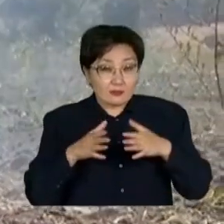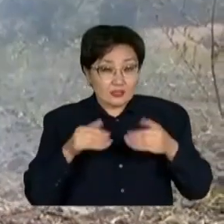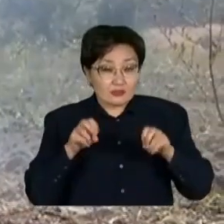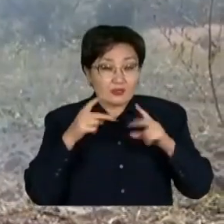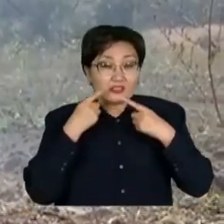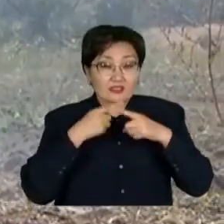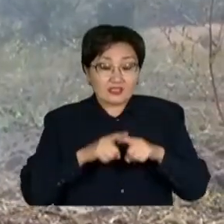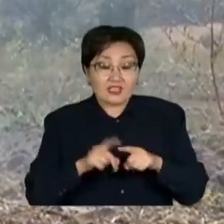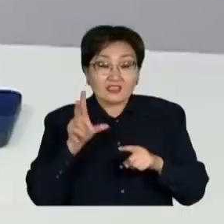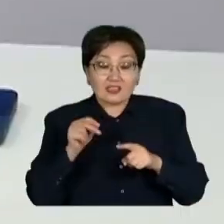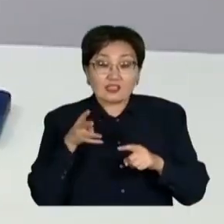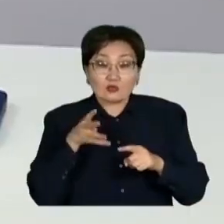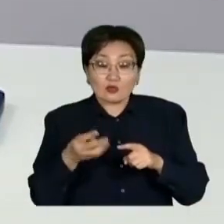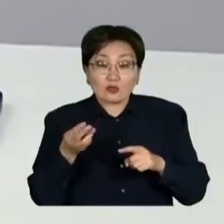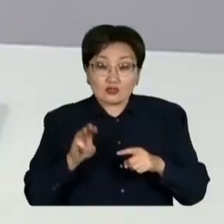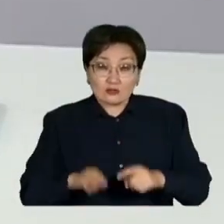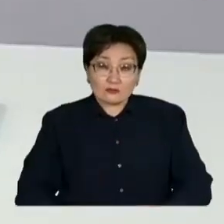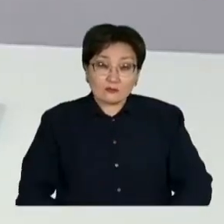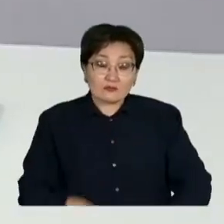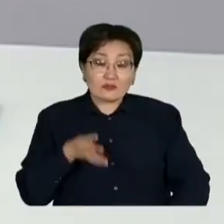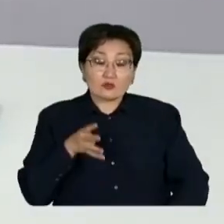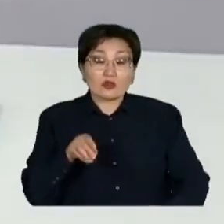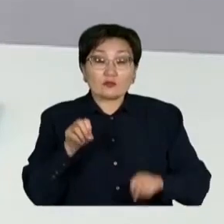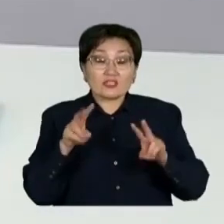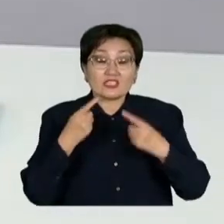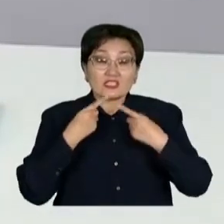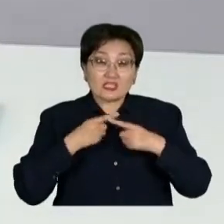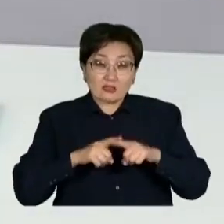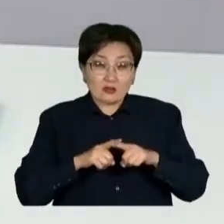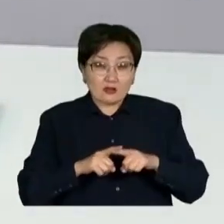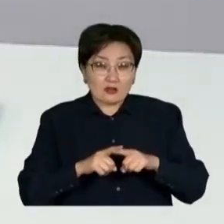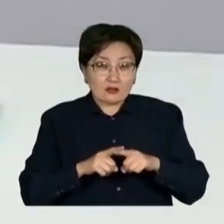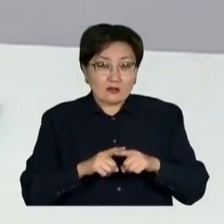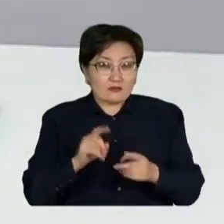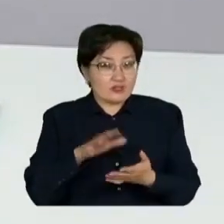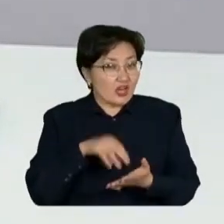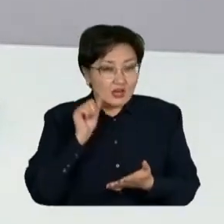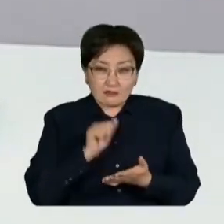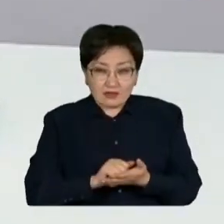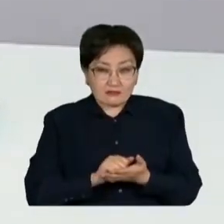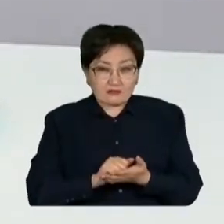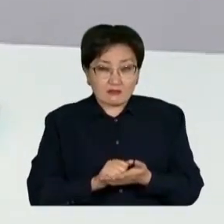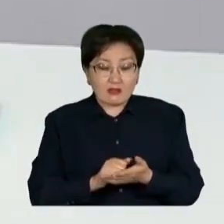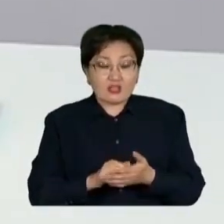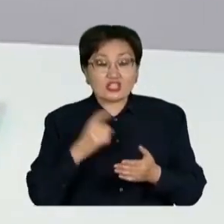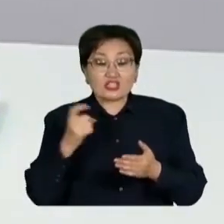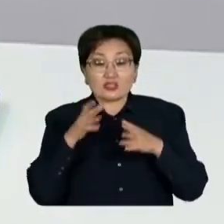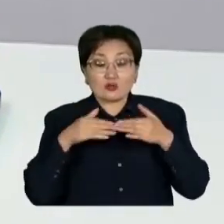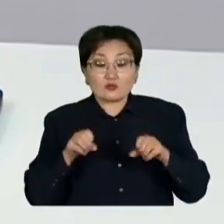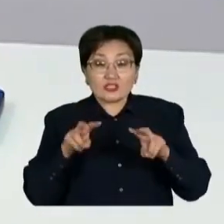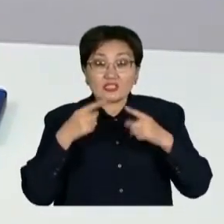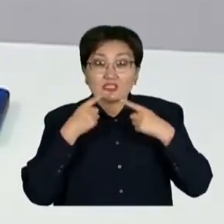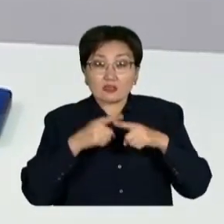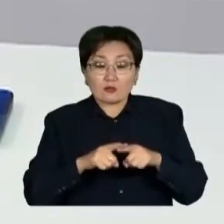саны 4 мыңға жеткен. Айтып отырмын ғой, 4 мың техника бізде мүлде жарамайды. Иесі жоқ,